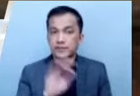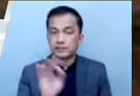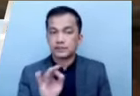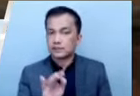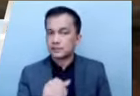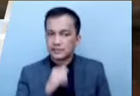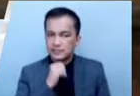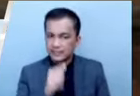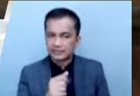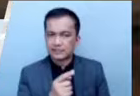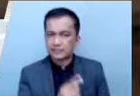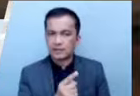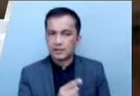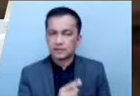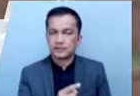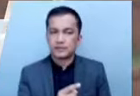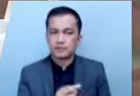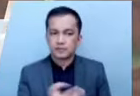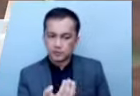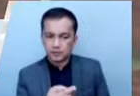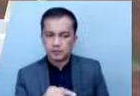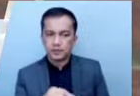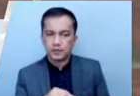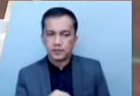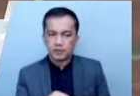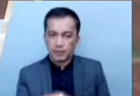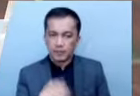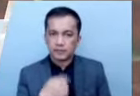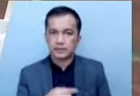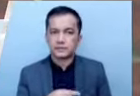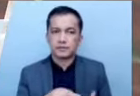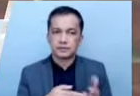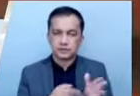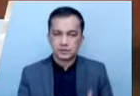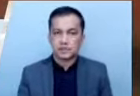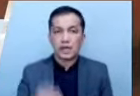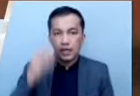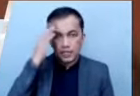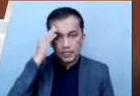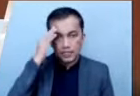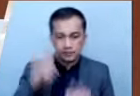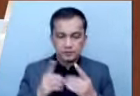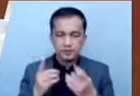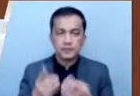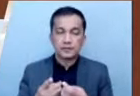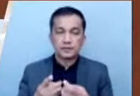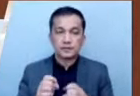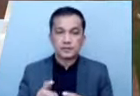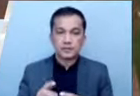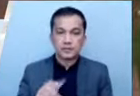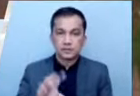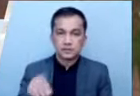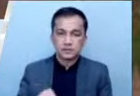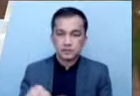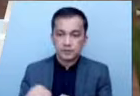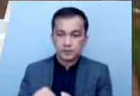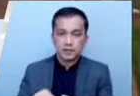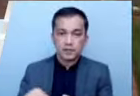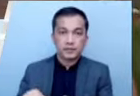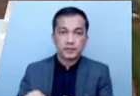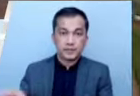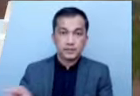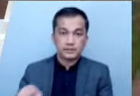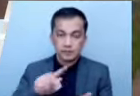no, yung pagsisingil sa ating mga learners. Tukoy na rin ng DepEd ang ilang sangkot naman sa bayaran di umano sa Palawan para mailipat